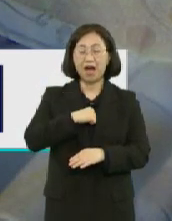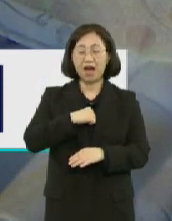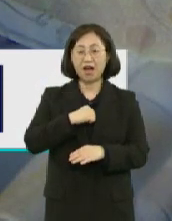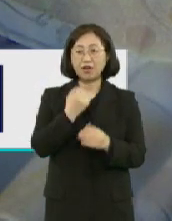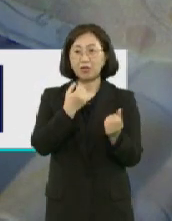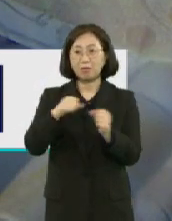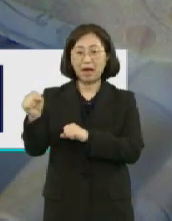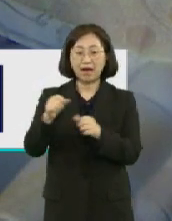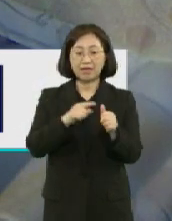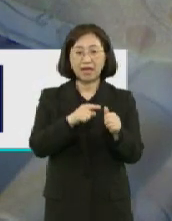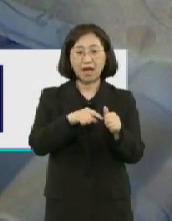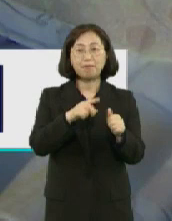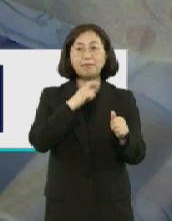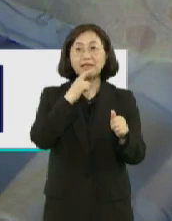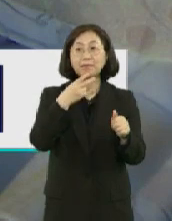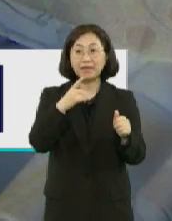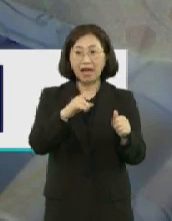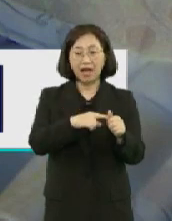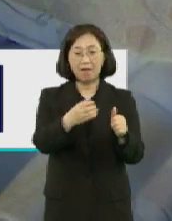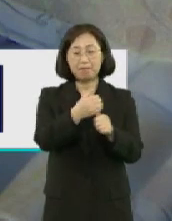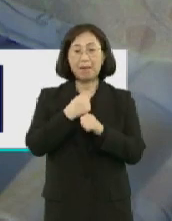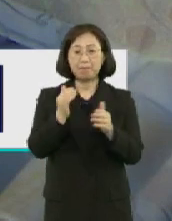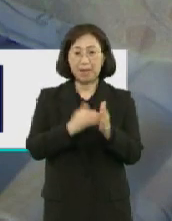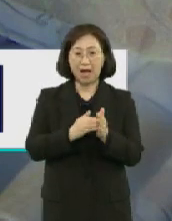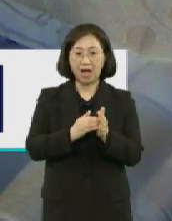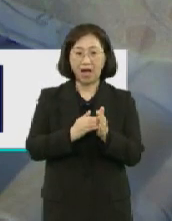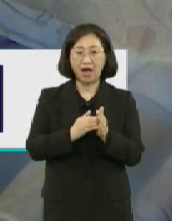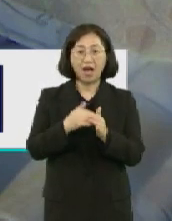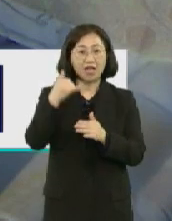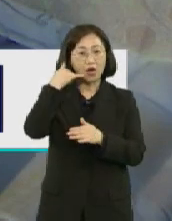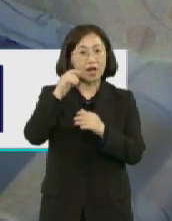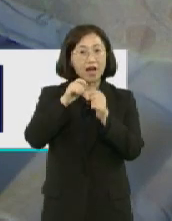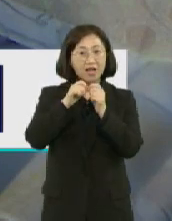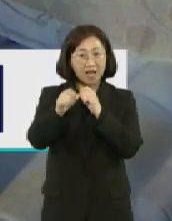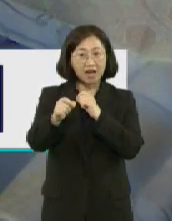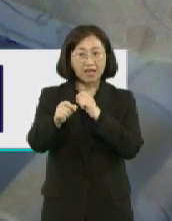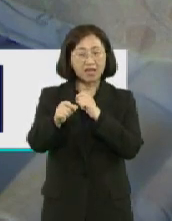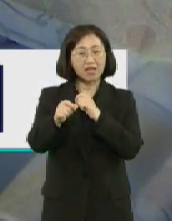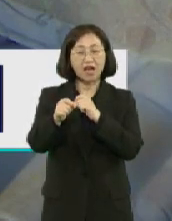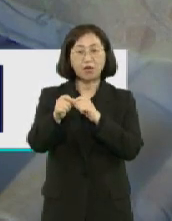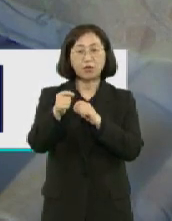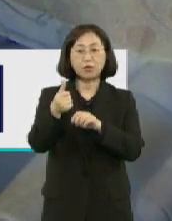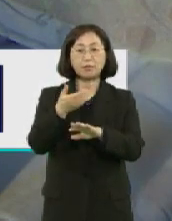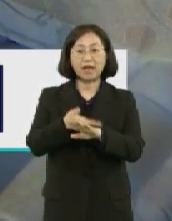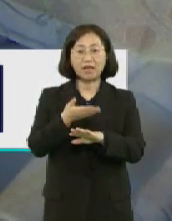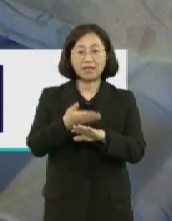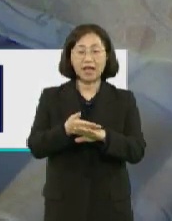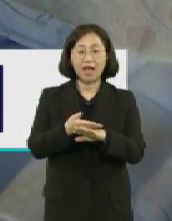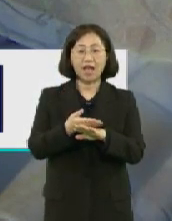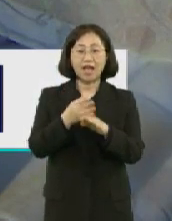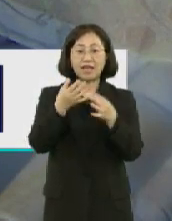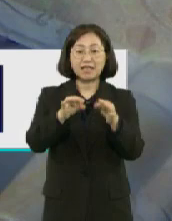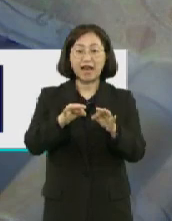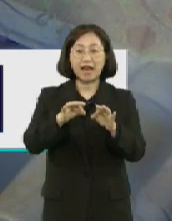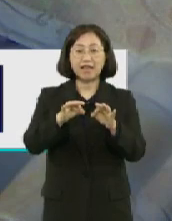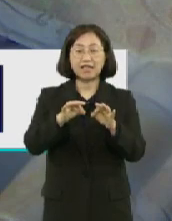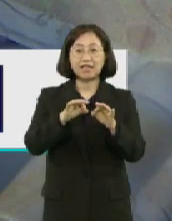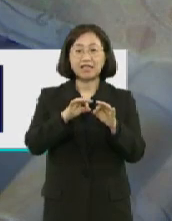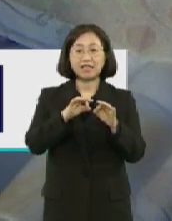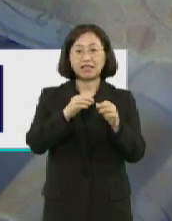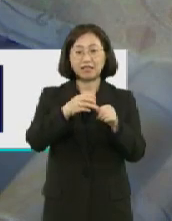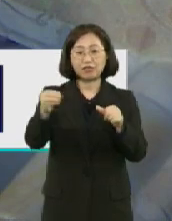경찰에 붙잡혔습니다. 보이스피싱과 달리 계좌 지급 정지가 어려워서 피해자가 계속 발생했습니다. 김성빈